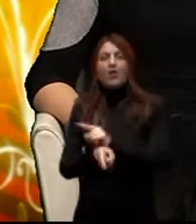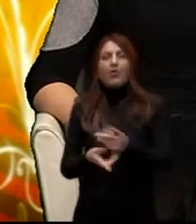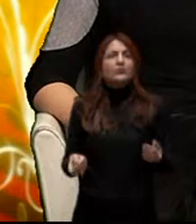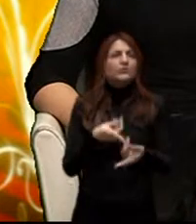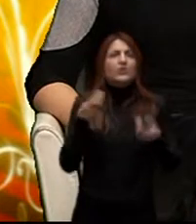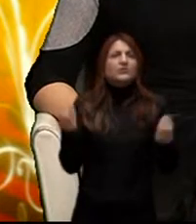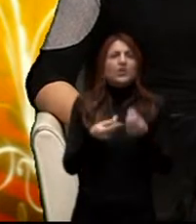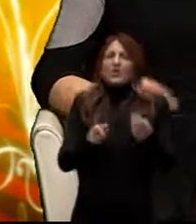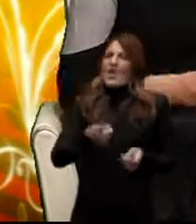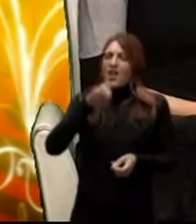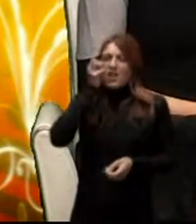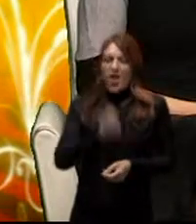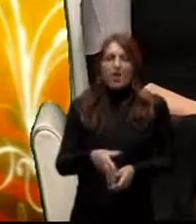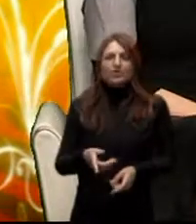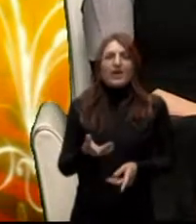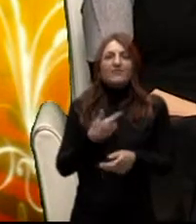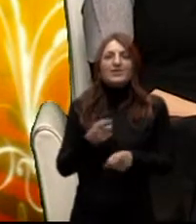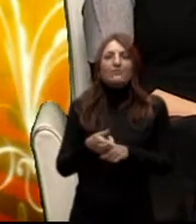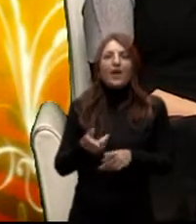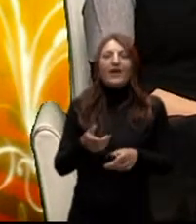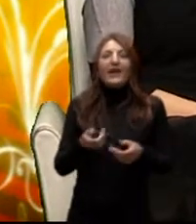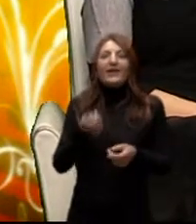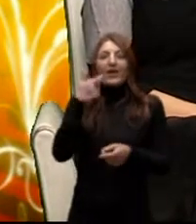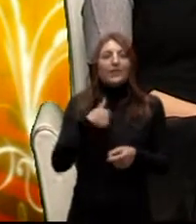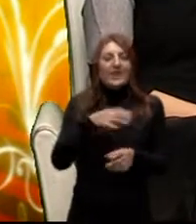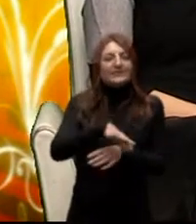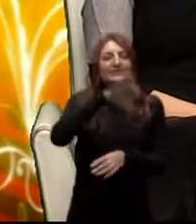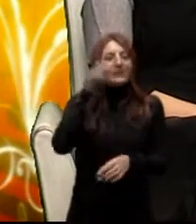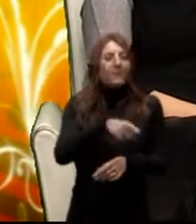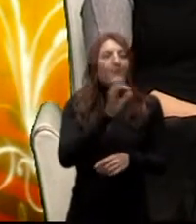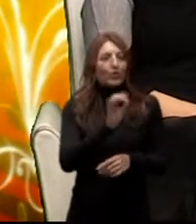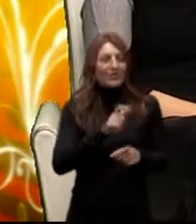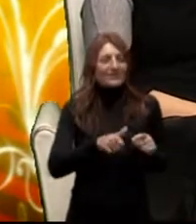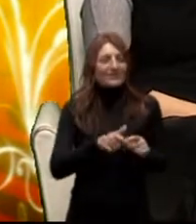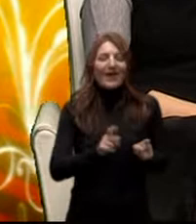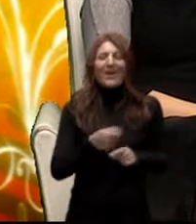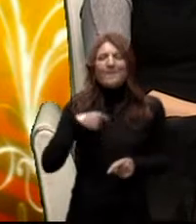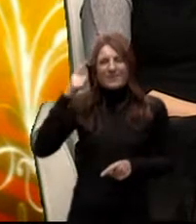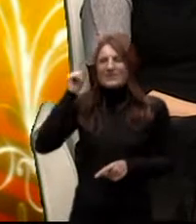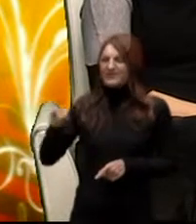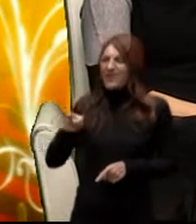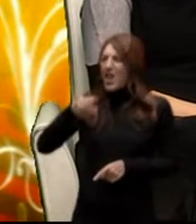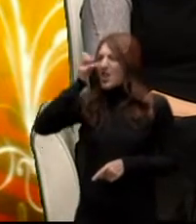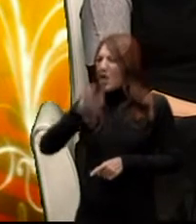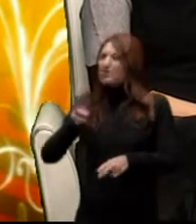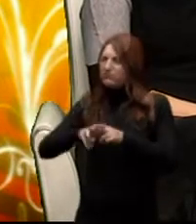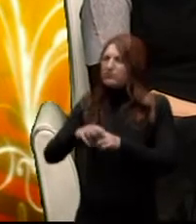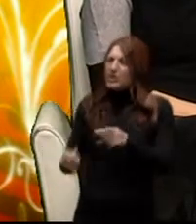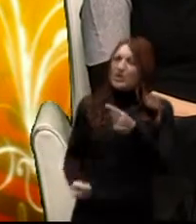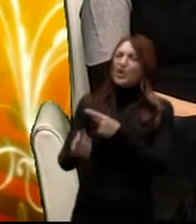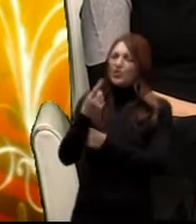nešto što je najlošije, jer vrlo rijetko se biraju dobri ishodi, nego najgore, ono što bi se najgore u stvari moglo desiti. Evo, to se